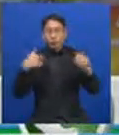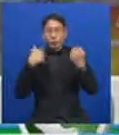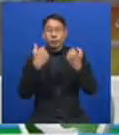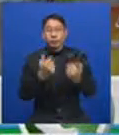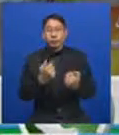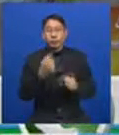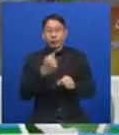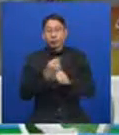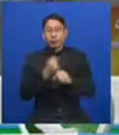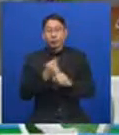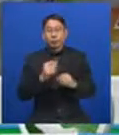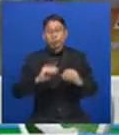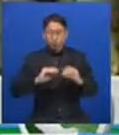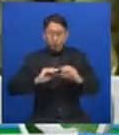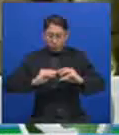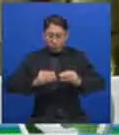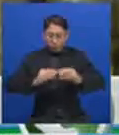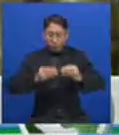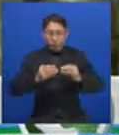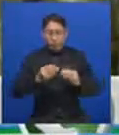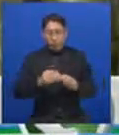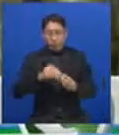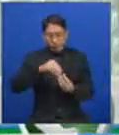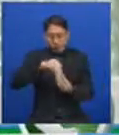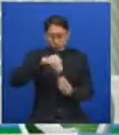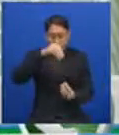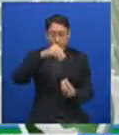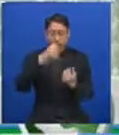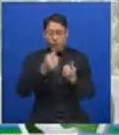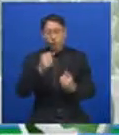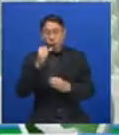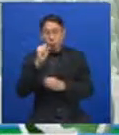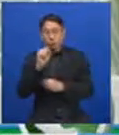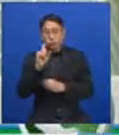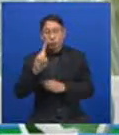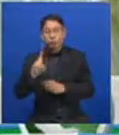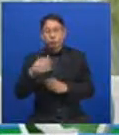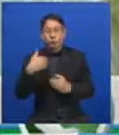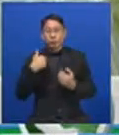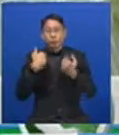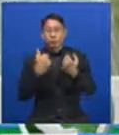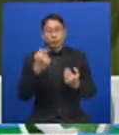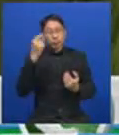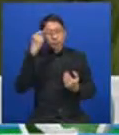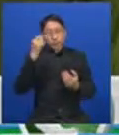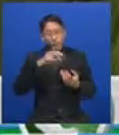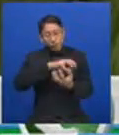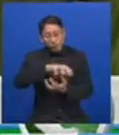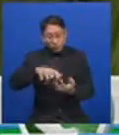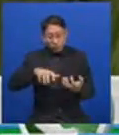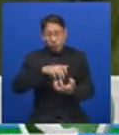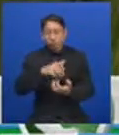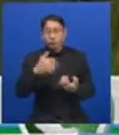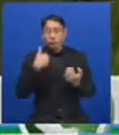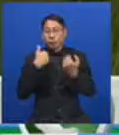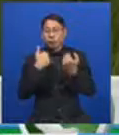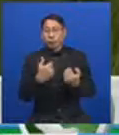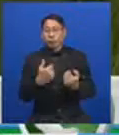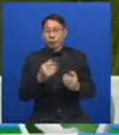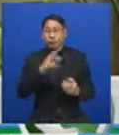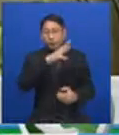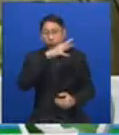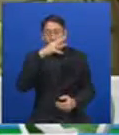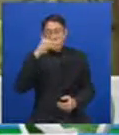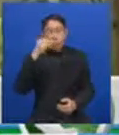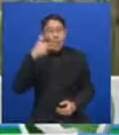ที่มีทั้งทองม้วนสมุนไพรทองม้วนแห้งและทองม้วนสดโดยเฉพาะทองม้วนสดที่มีส่วนผสมของมะพร้าวที่ให้ความห